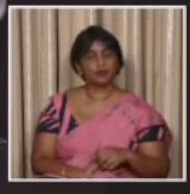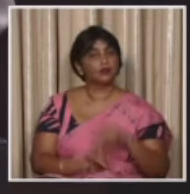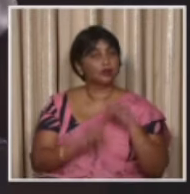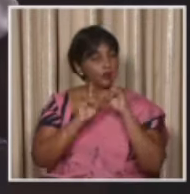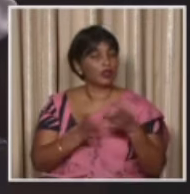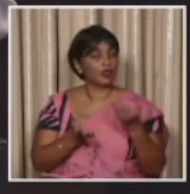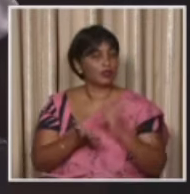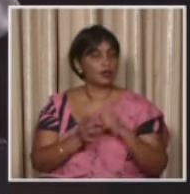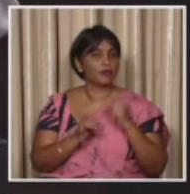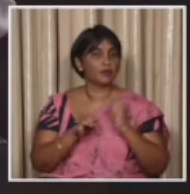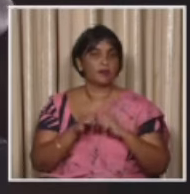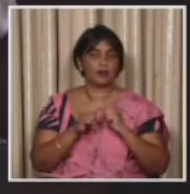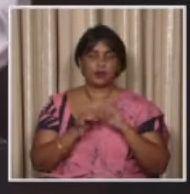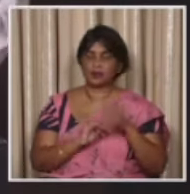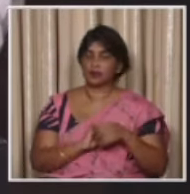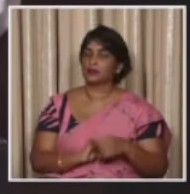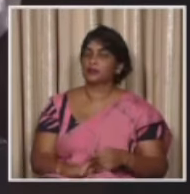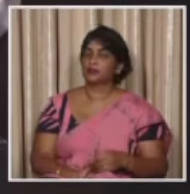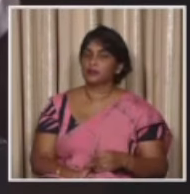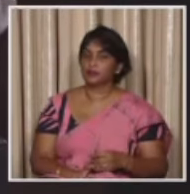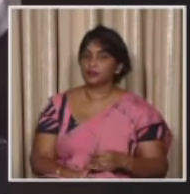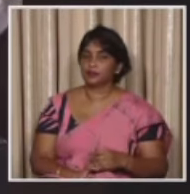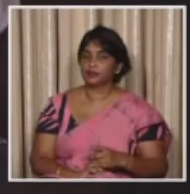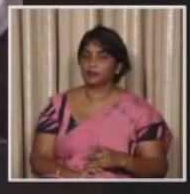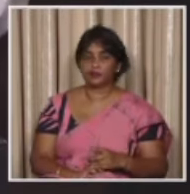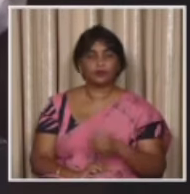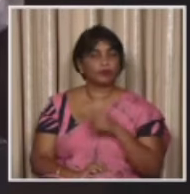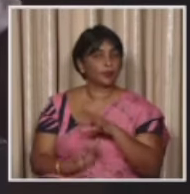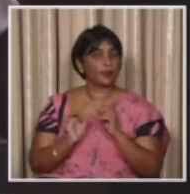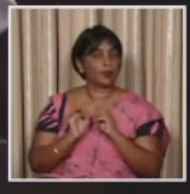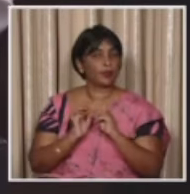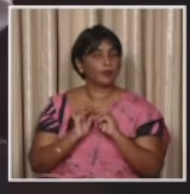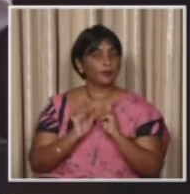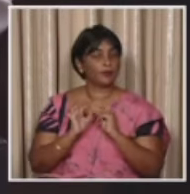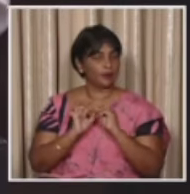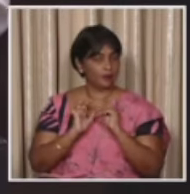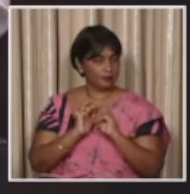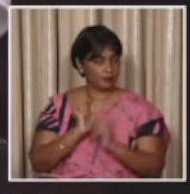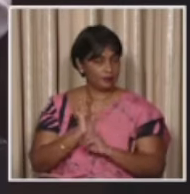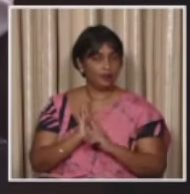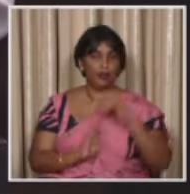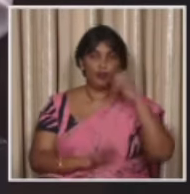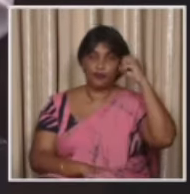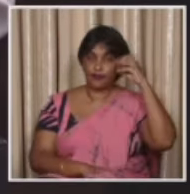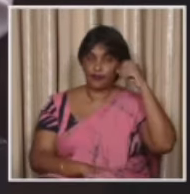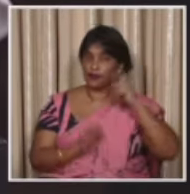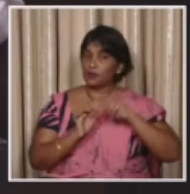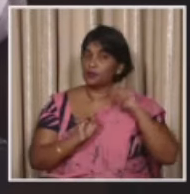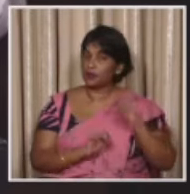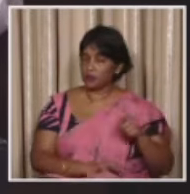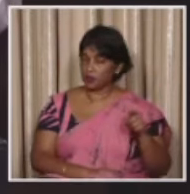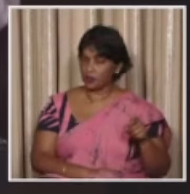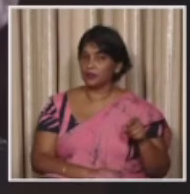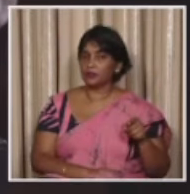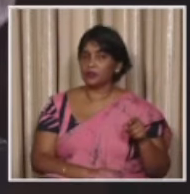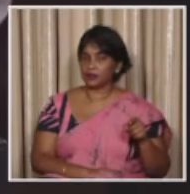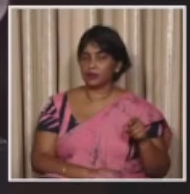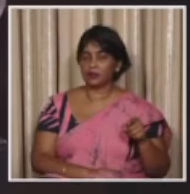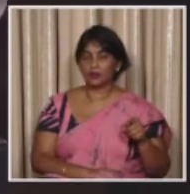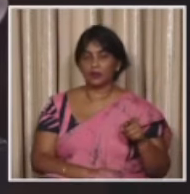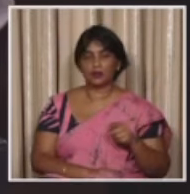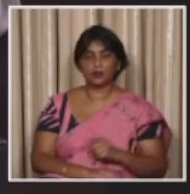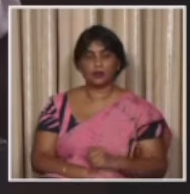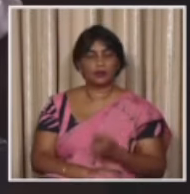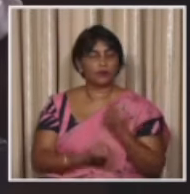තිබෙනවා. දැන් මේ පනතේ විදුලි බල මණ්ඩලයේ ඇසෙට්ස්